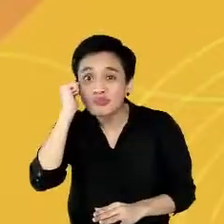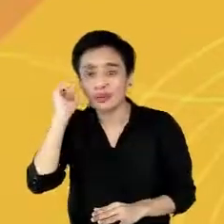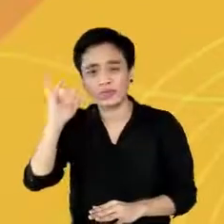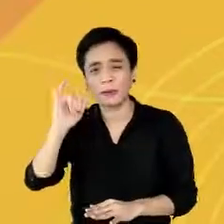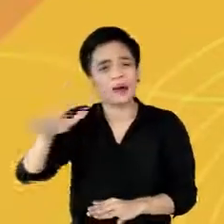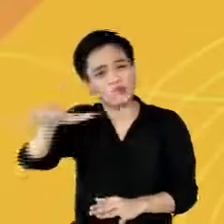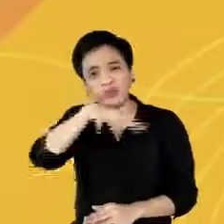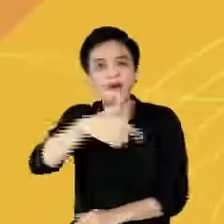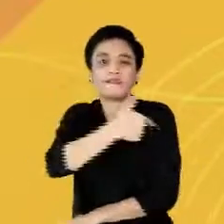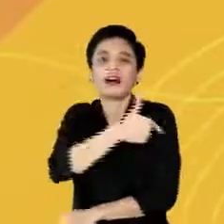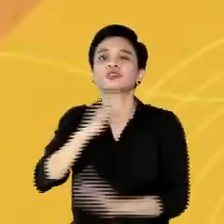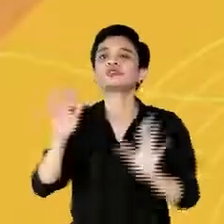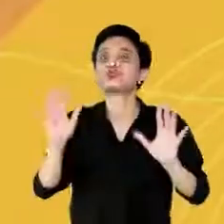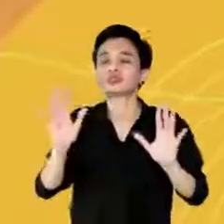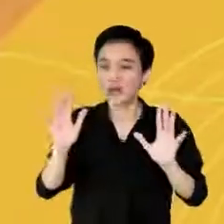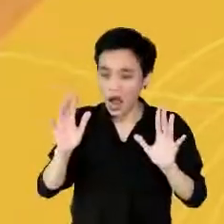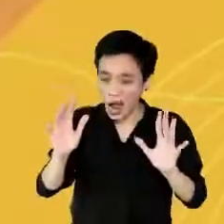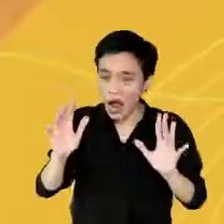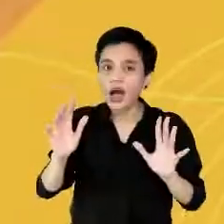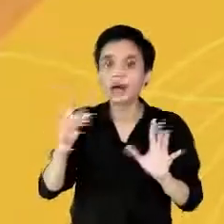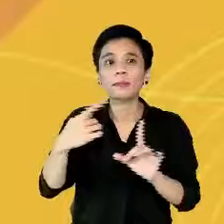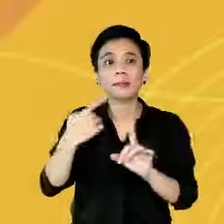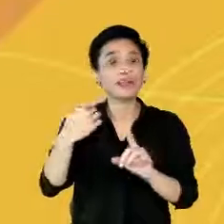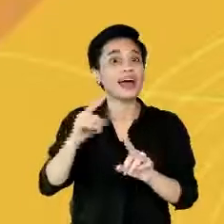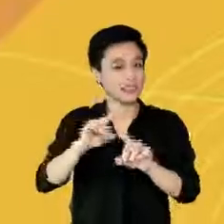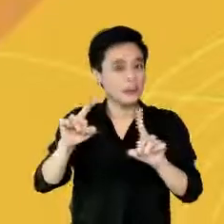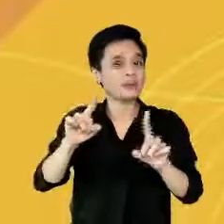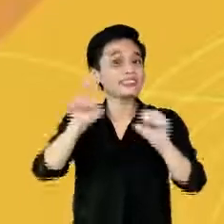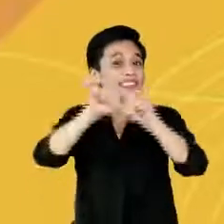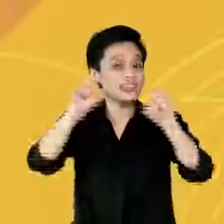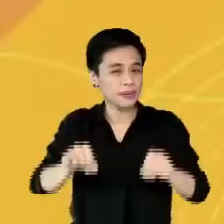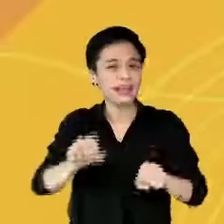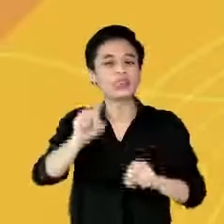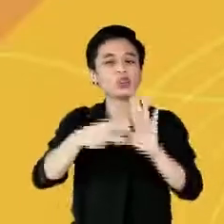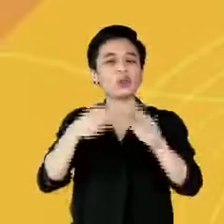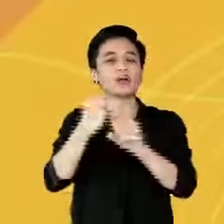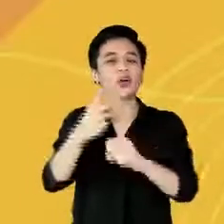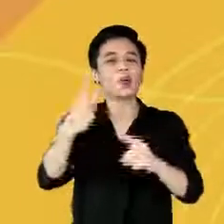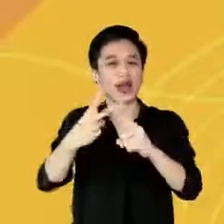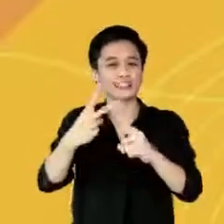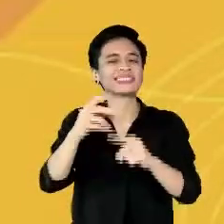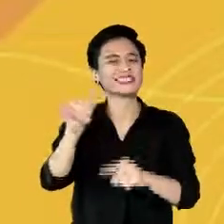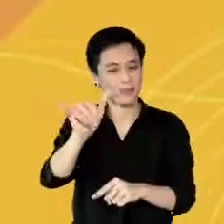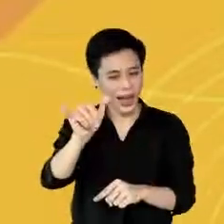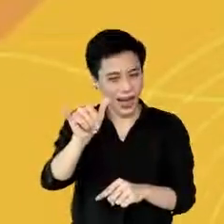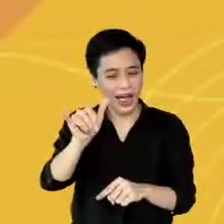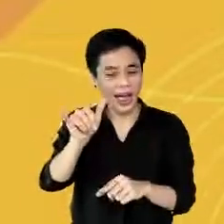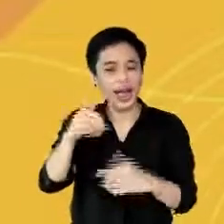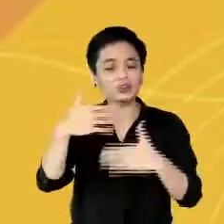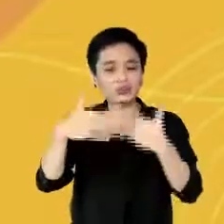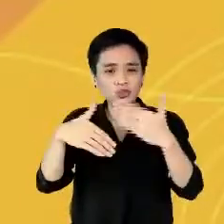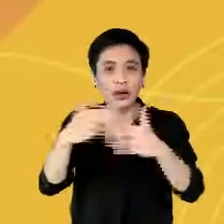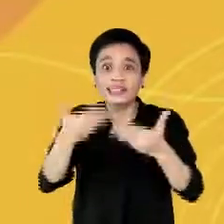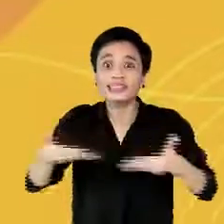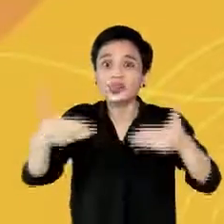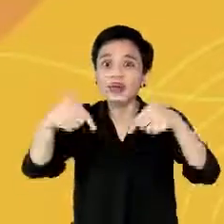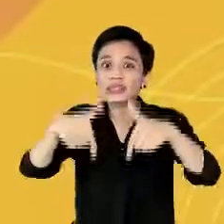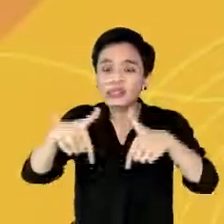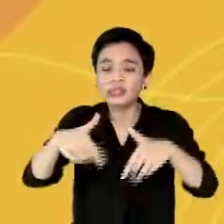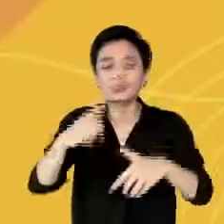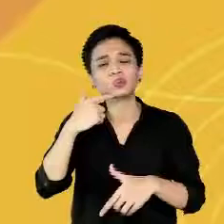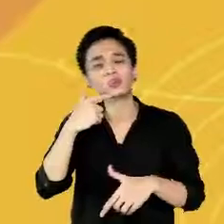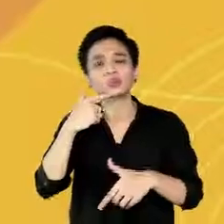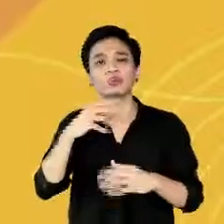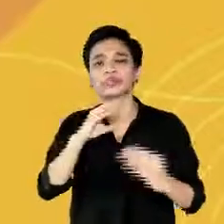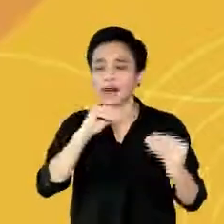kemudian masuknya juga seminggu dua kali dengan kondisi saat ini dan hasil rapat bersama antar